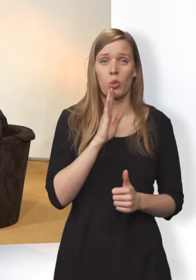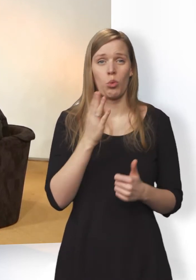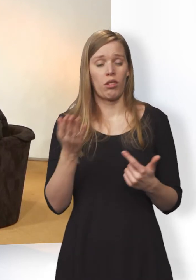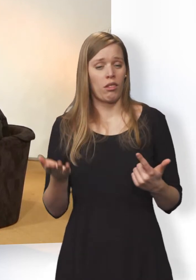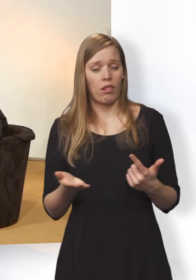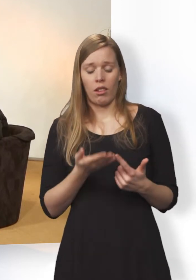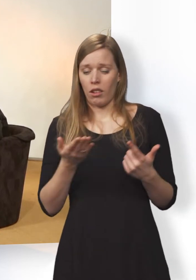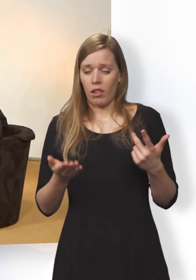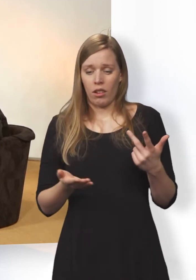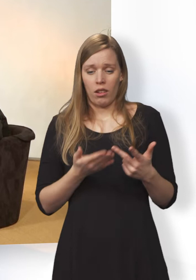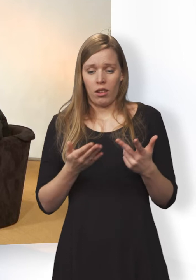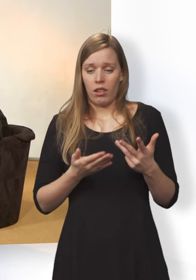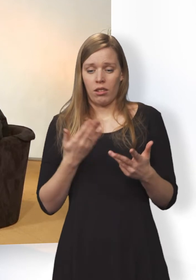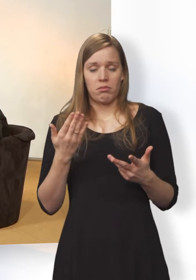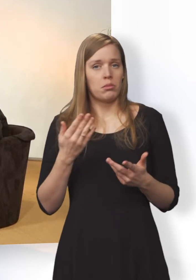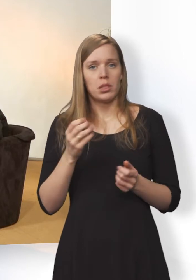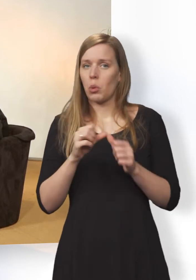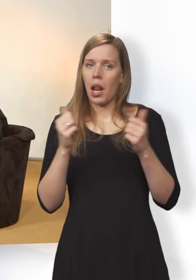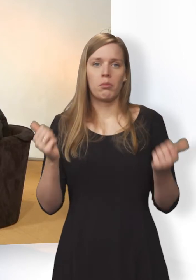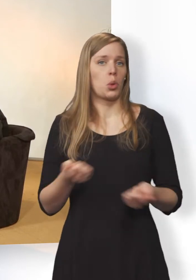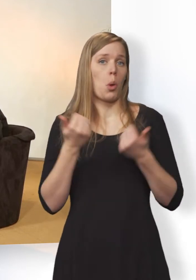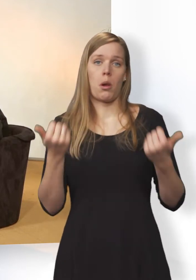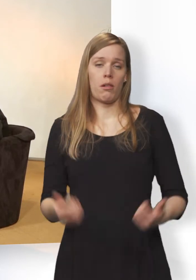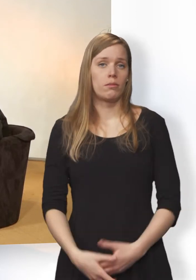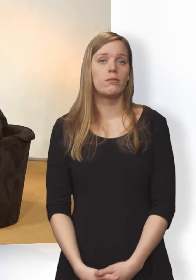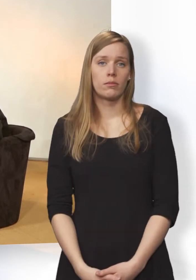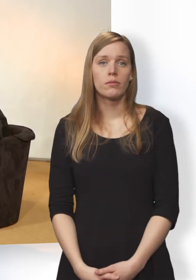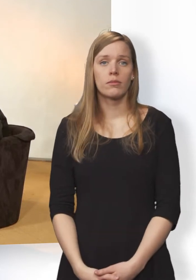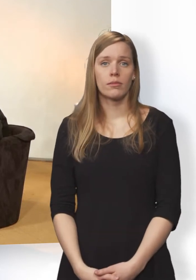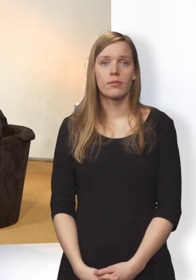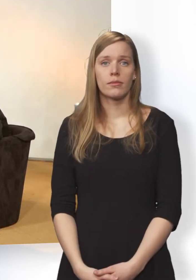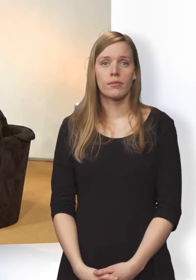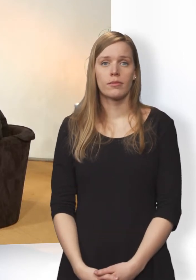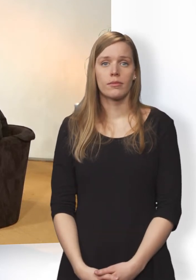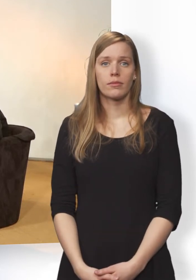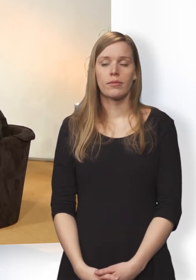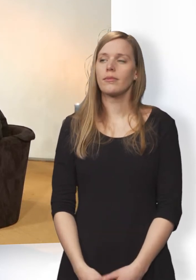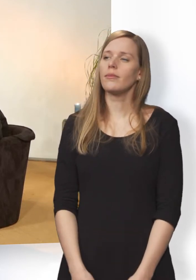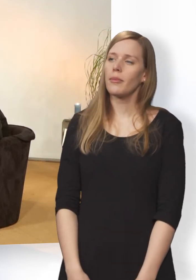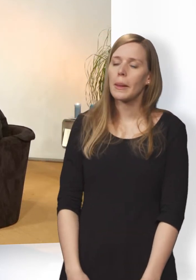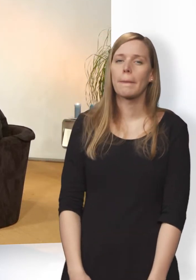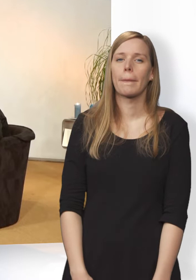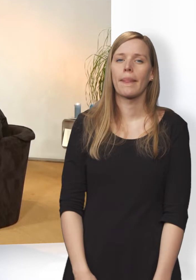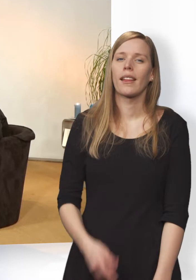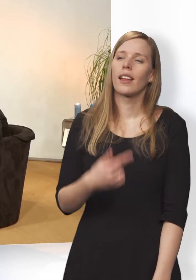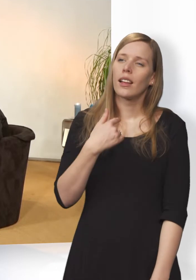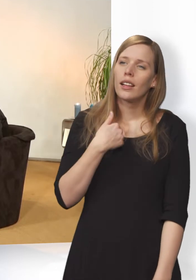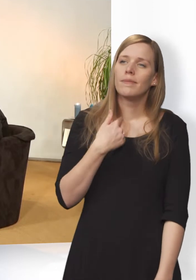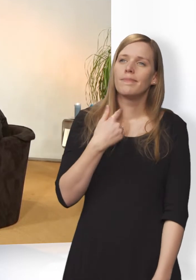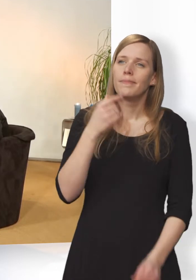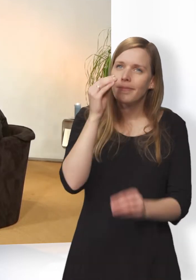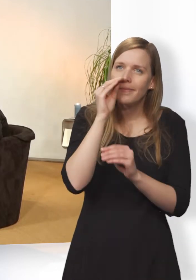wirklich ein herrliches leben ja ich würde noch mit auf den weg geben man darf